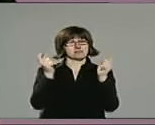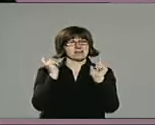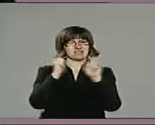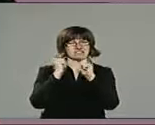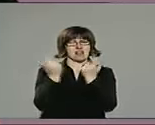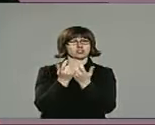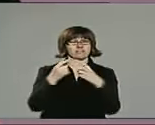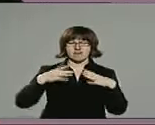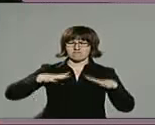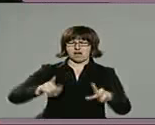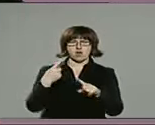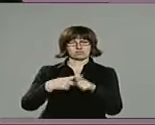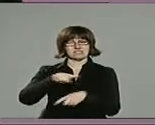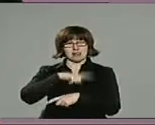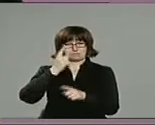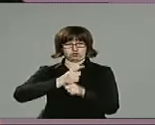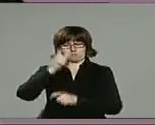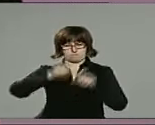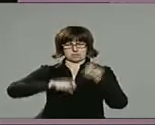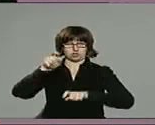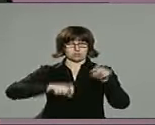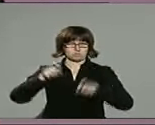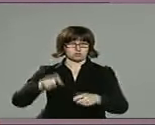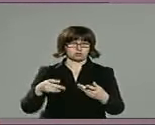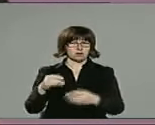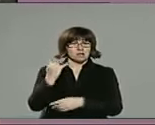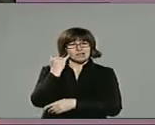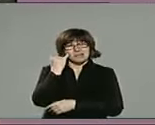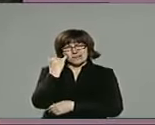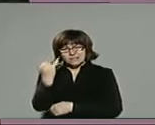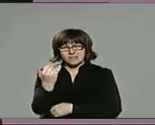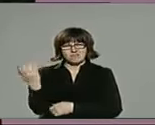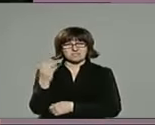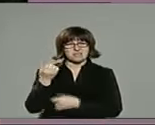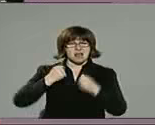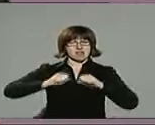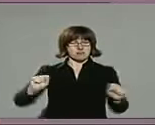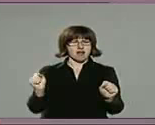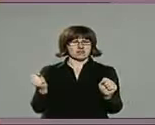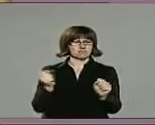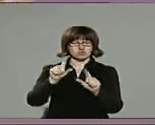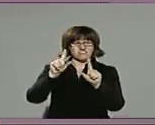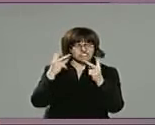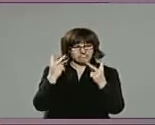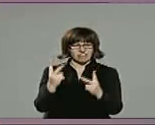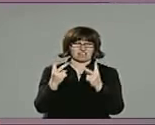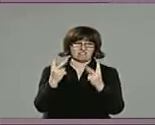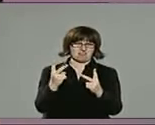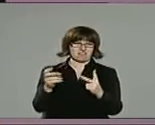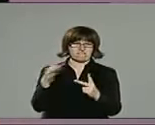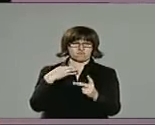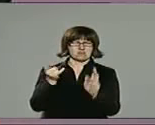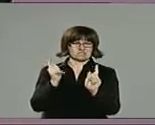Gesellschaft freier und selbstbestimmter Menschen. Die Idee, Genossinnen und Genossen, des Liberalismus ist einfach zu wichtig für